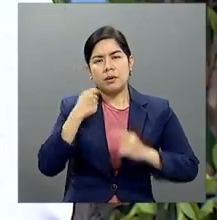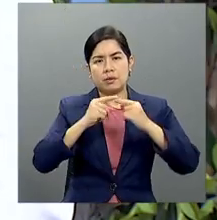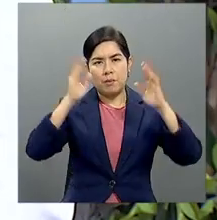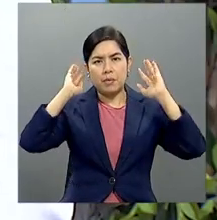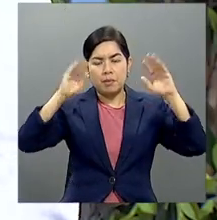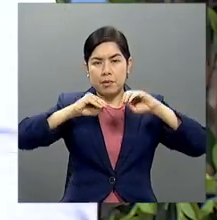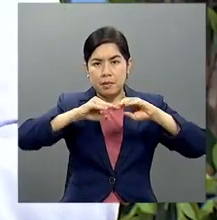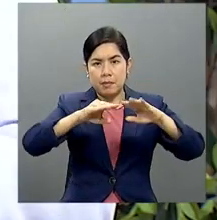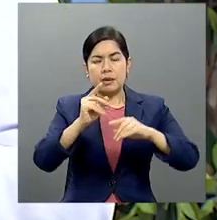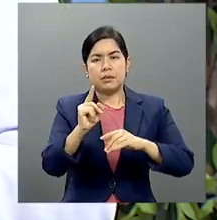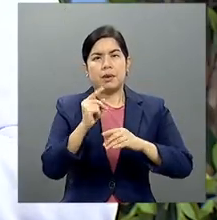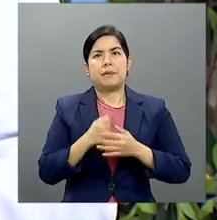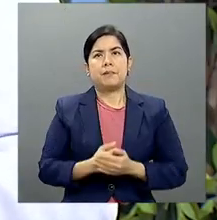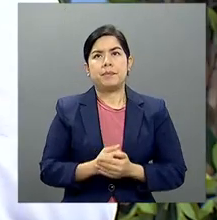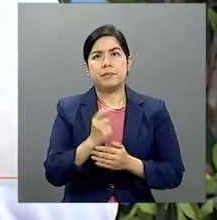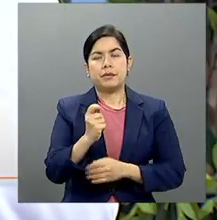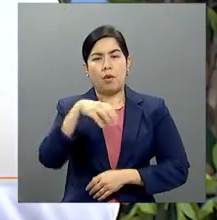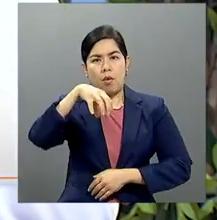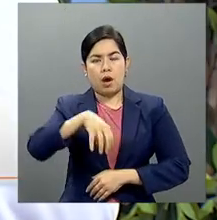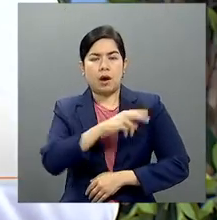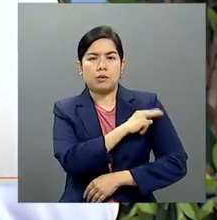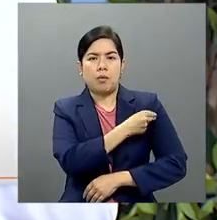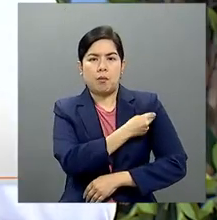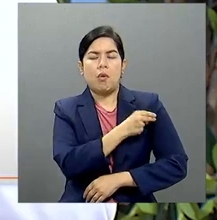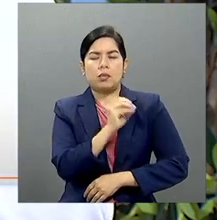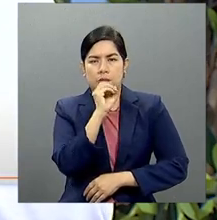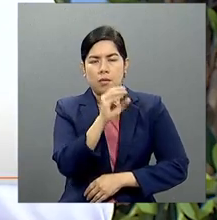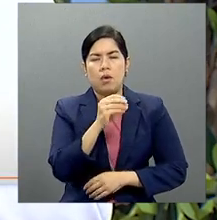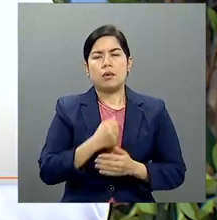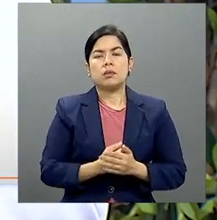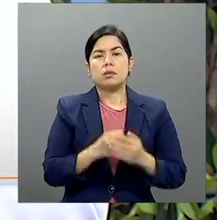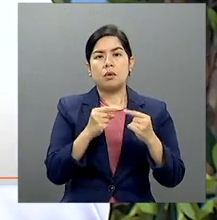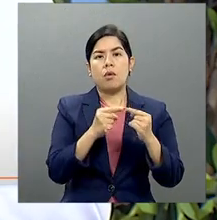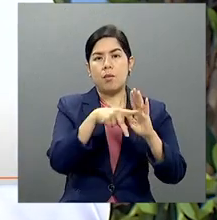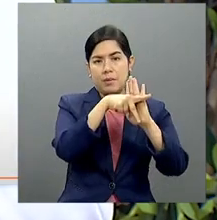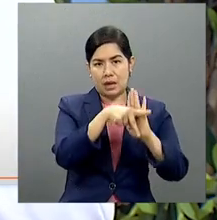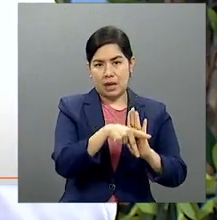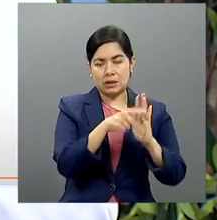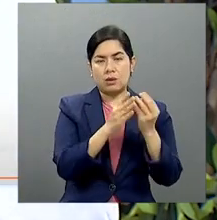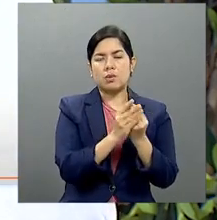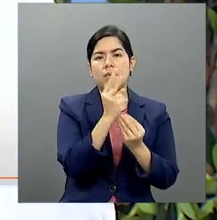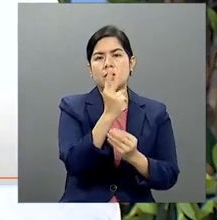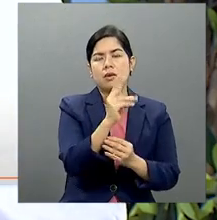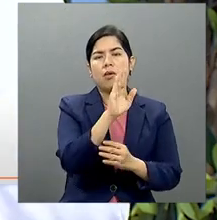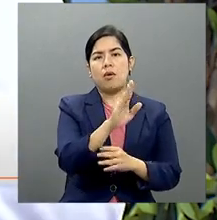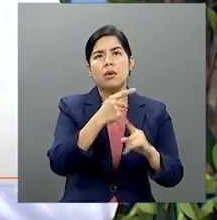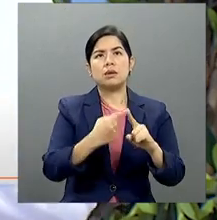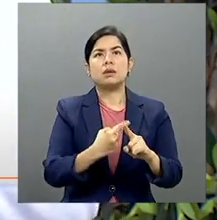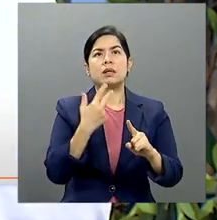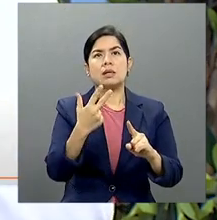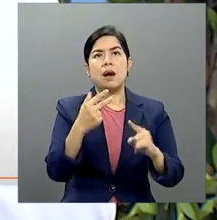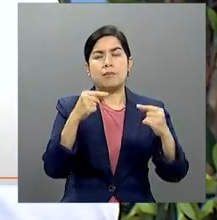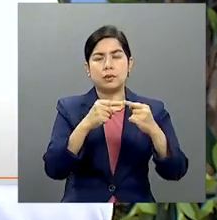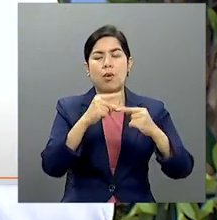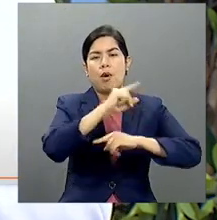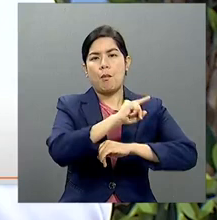จริงๆเนี่ยองค์การอนามัยโลกเนี่ยคือเขาจะกำหนดว่าทุกวันพฤหัสบดีที่2ของเดือนมีนาคมเนี่ยจะกำหนดว่าเป็นวันไตโลกถ้าสถ